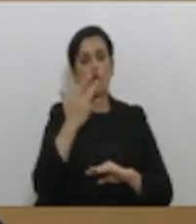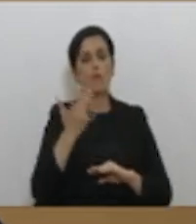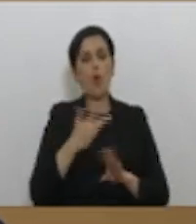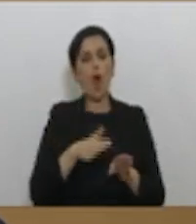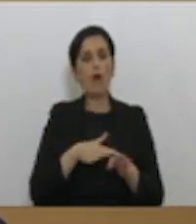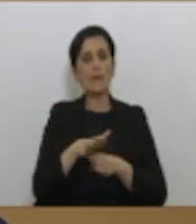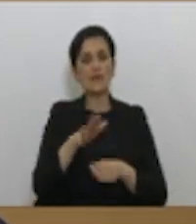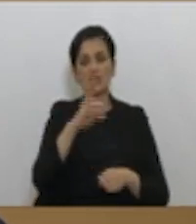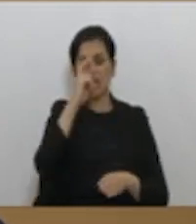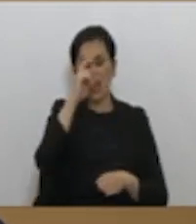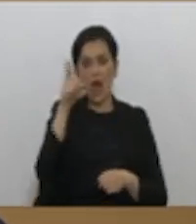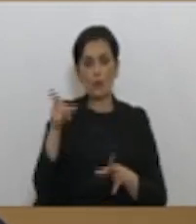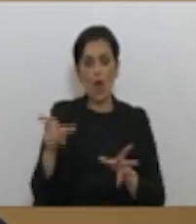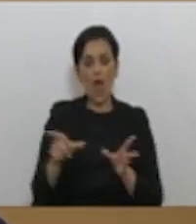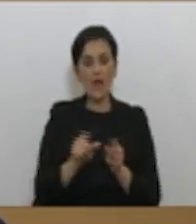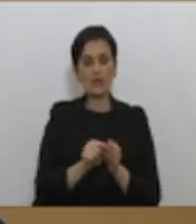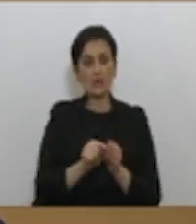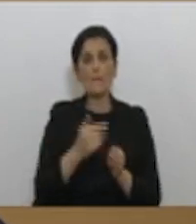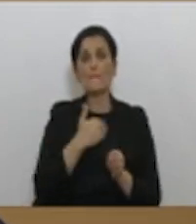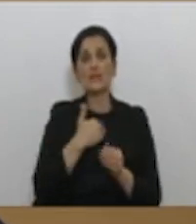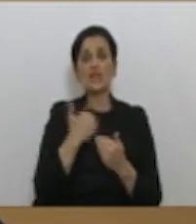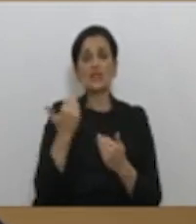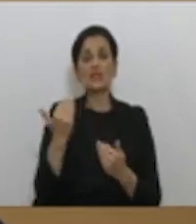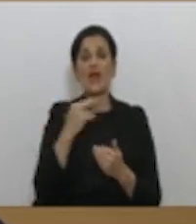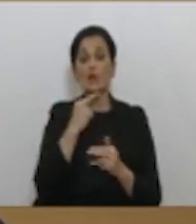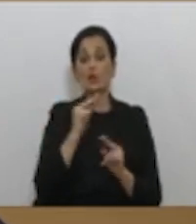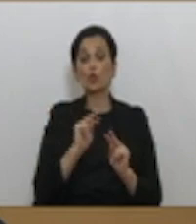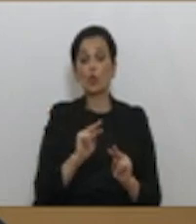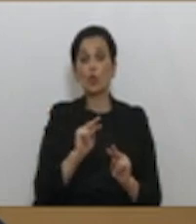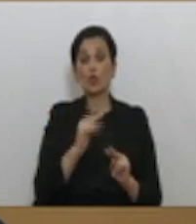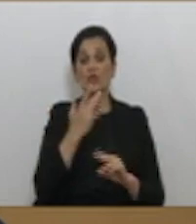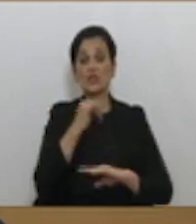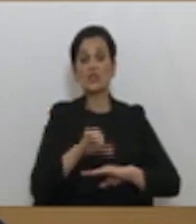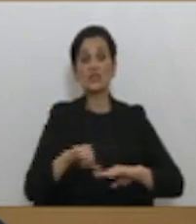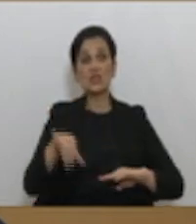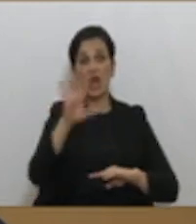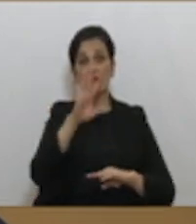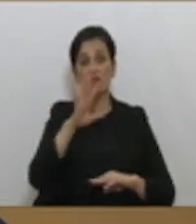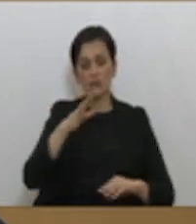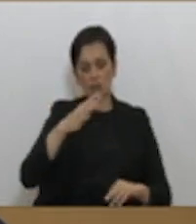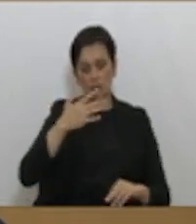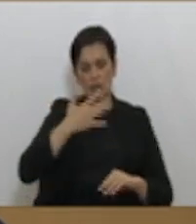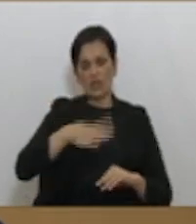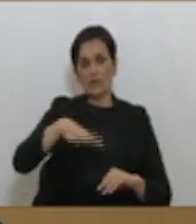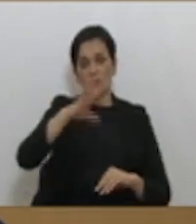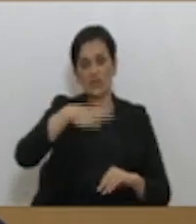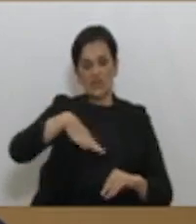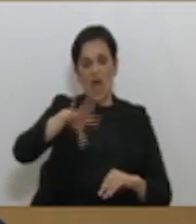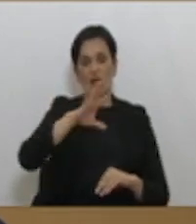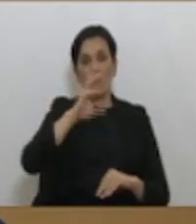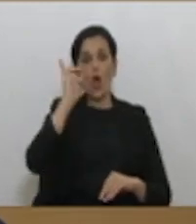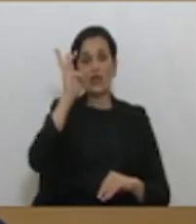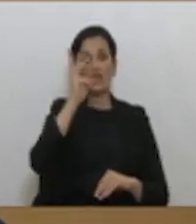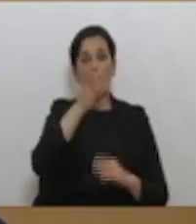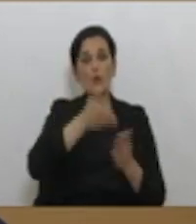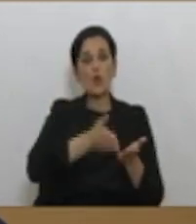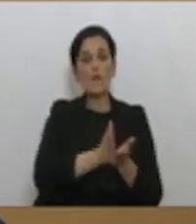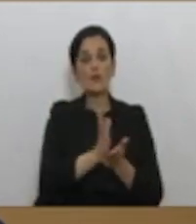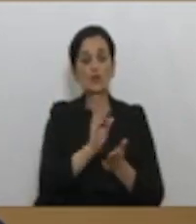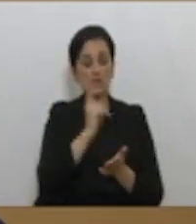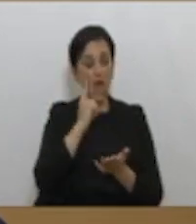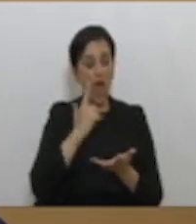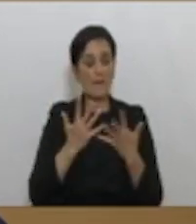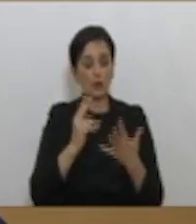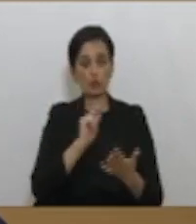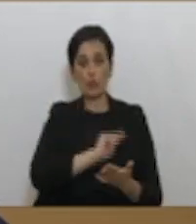აღმასრულებელ ხელისუფლებასთან ერთად. Მინდა თქვენი ყურადღება გავამახვილო საზღვარგარეთ საქართველოს დიპლომატიური კორპუსისა და მისიების მუშაობის ეფექტურობის